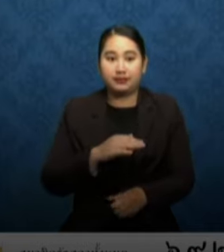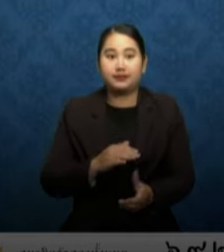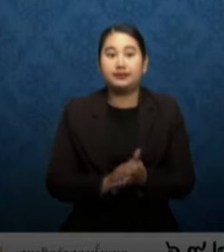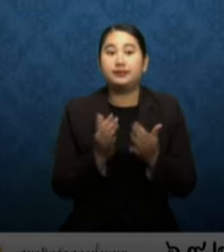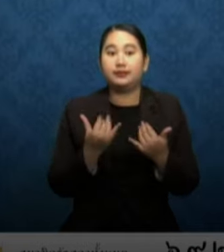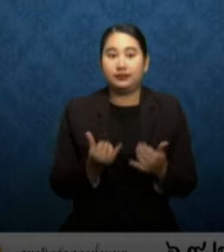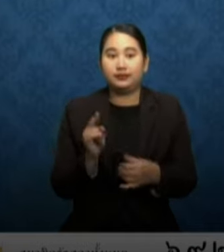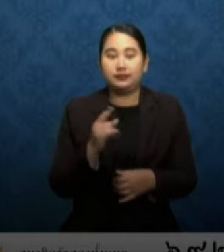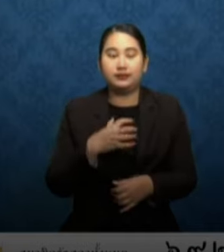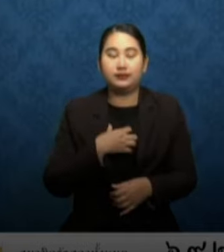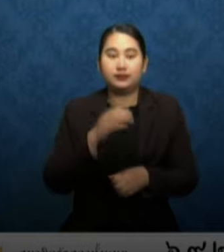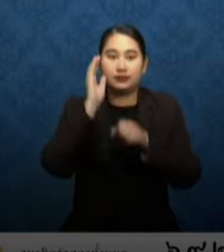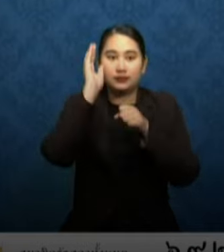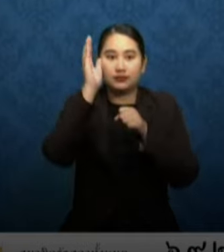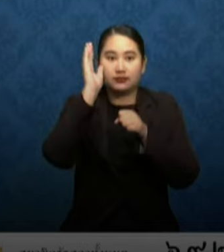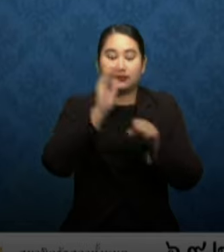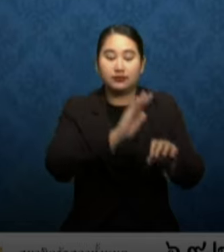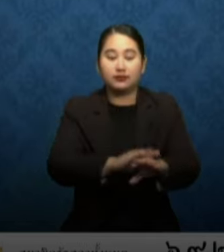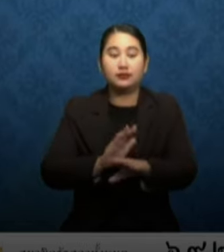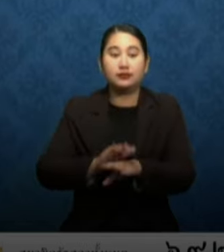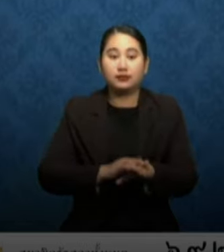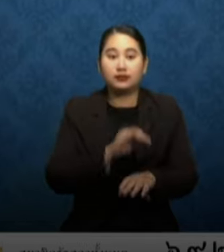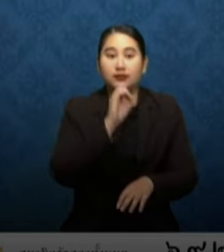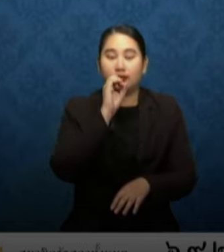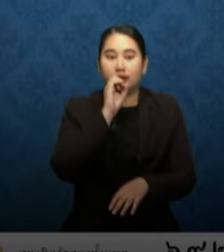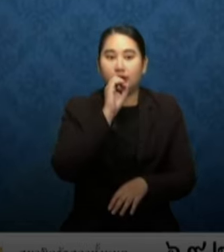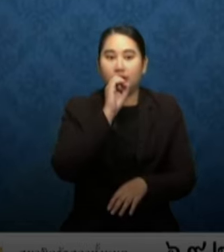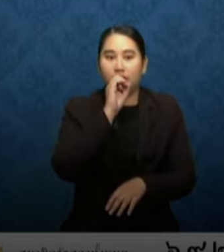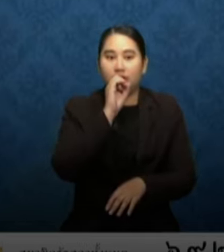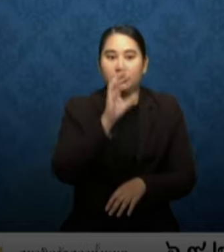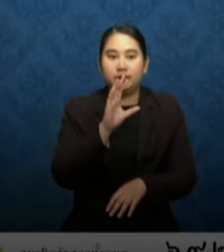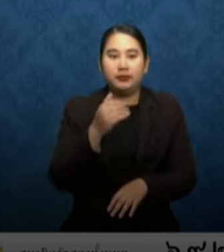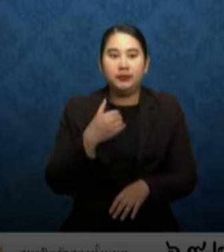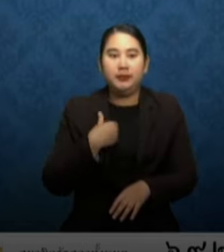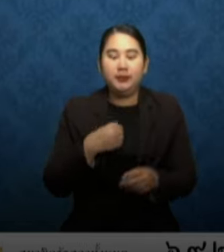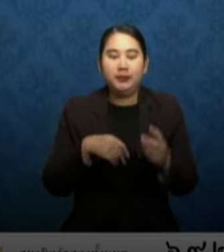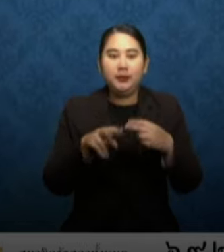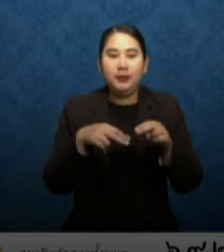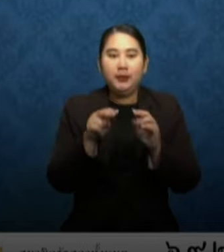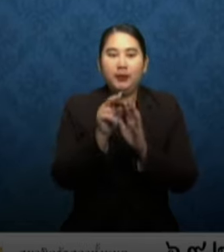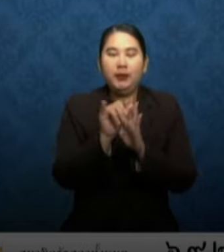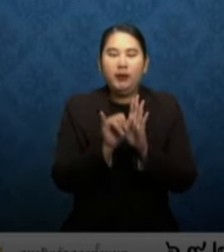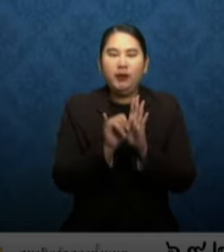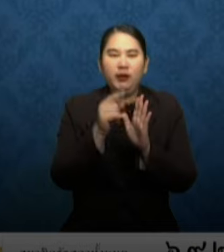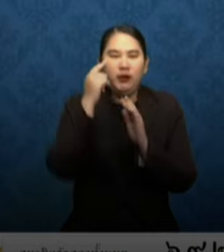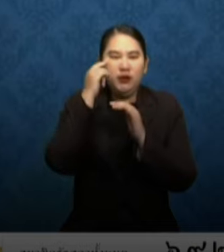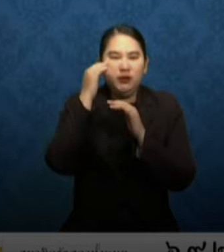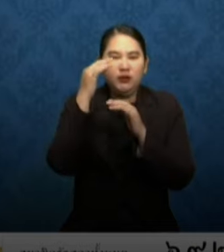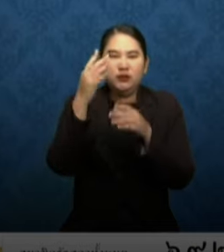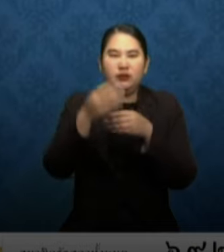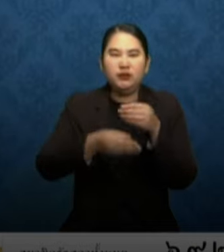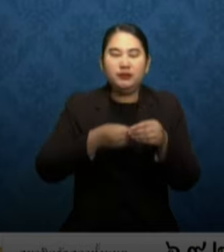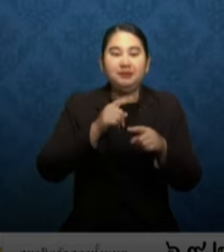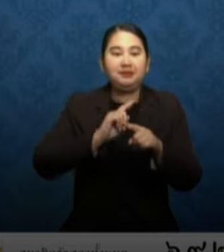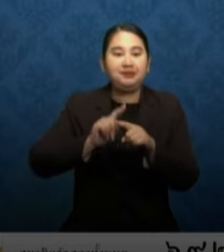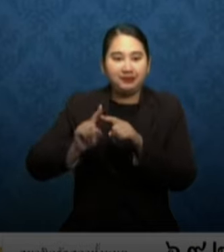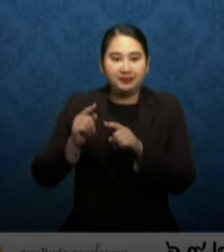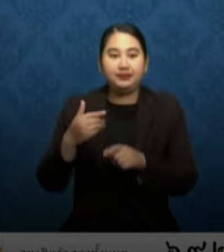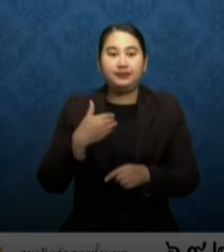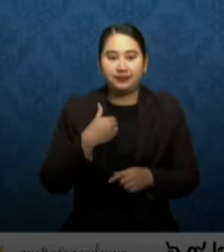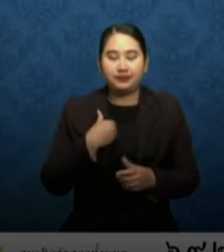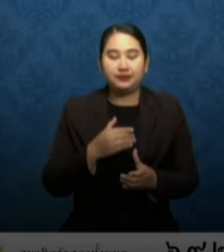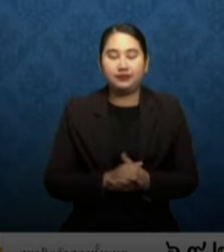วันนี้ผมจึงขออภิปรายเตือนความทรงจำและตรวจสอบนโยบายขายฝันที่พวกท่านเคยให้คำมั่นสัญญากับพี่